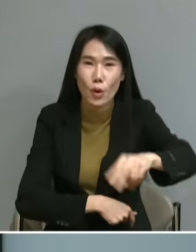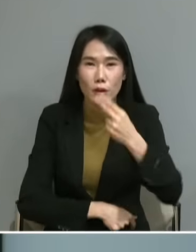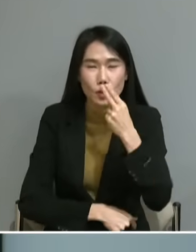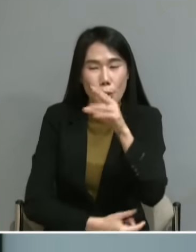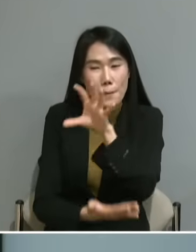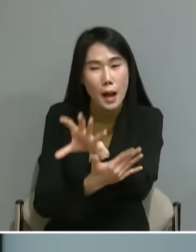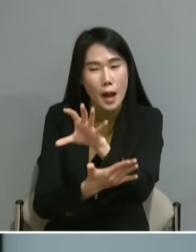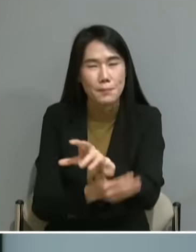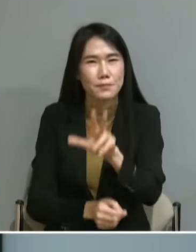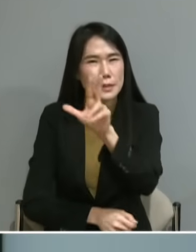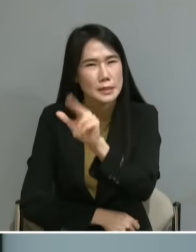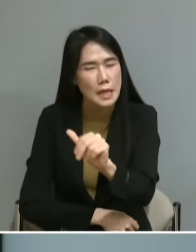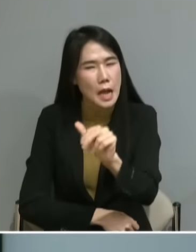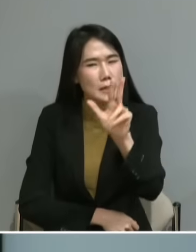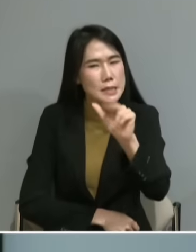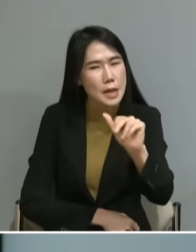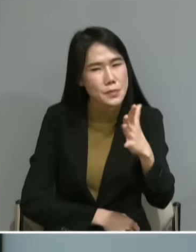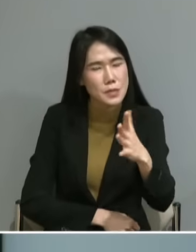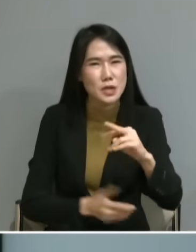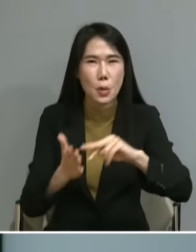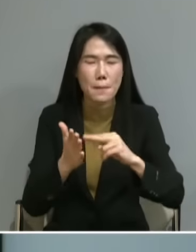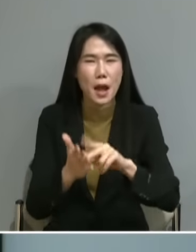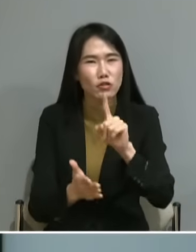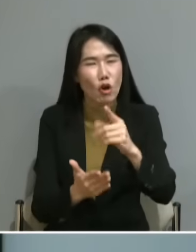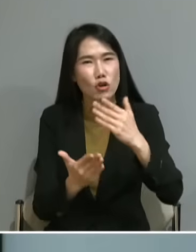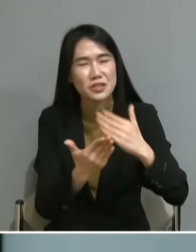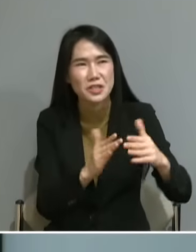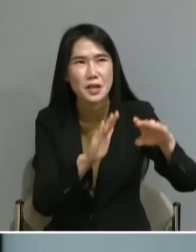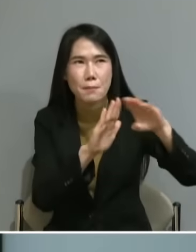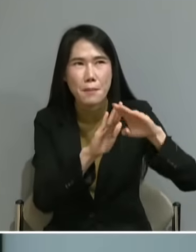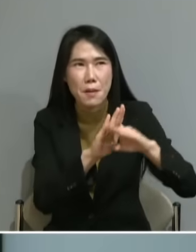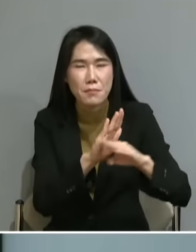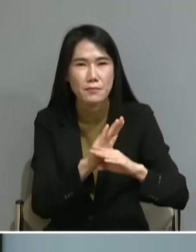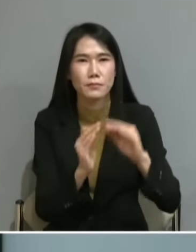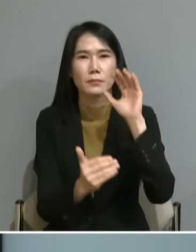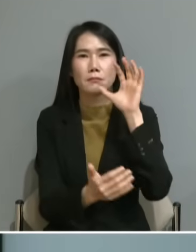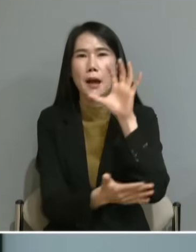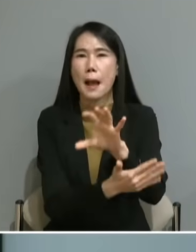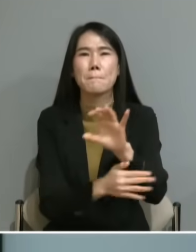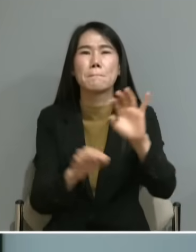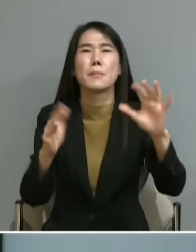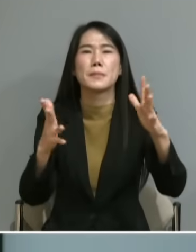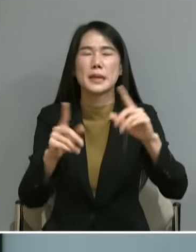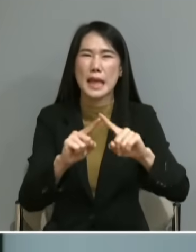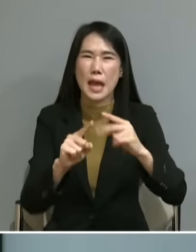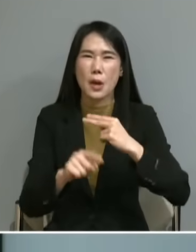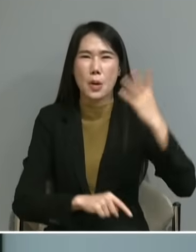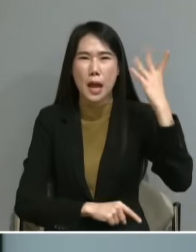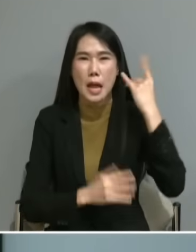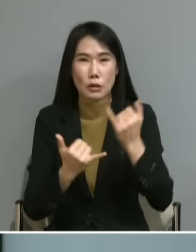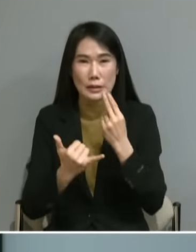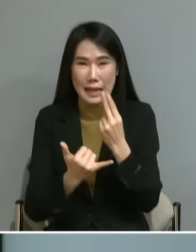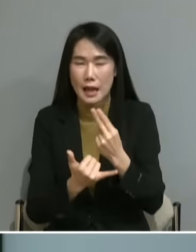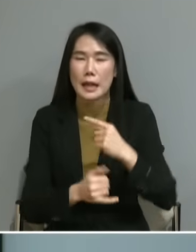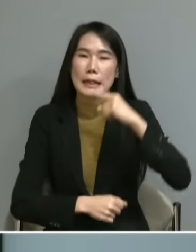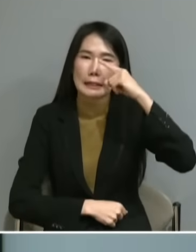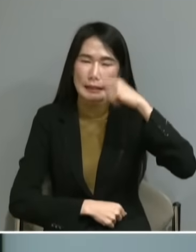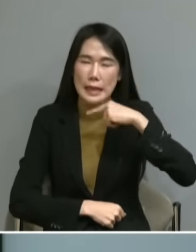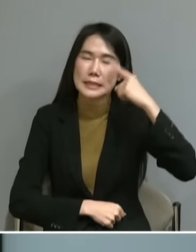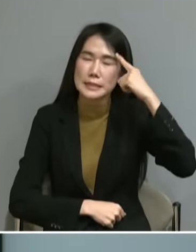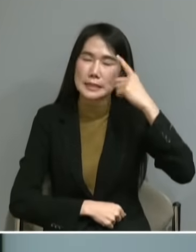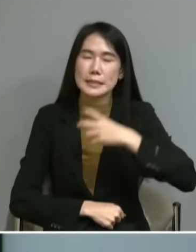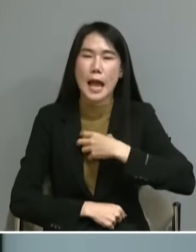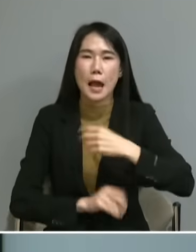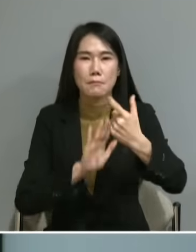จะใช้หรือไม่ใช้อย่างไรและใช้อะไรเพราะเป็นเงินสดแต่ในลักษณะนี้จะเป็นเงินที่มีอยู่ในรูปแบบดิจิตอลเนี่ยจะสามารถกำหนด